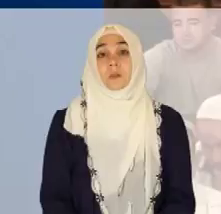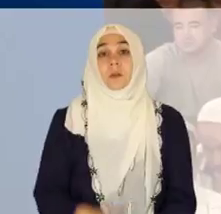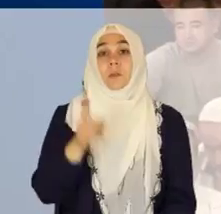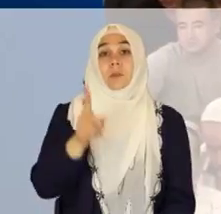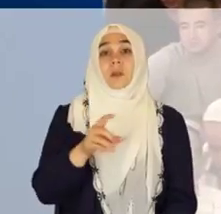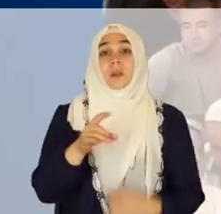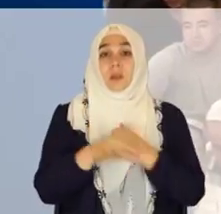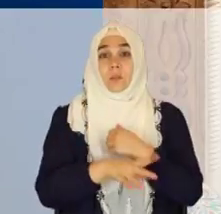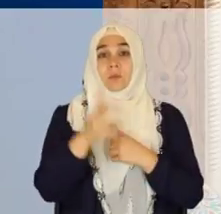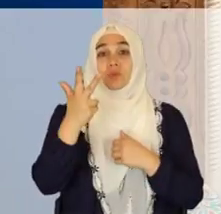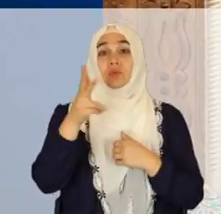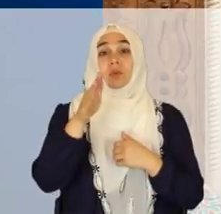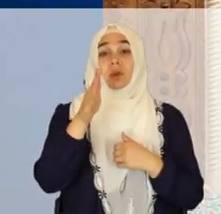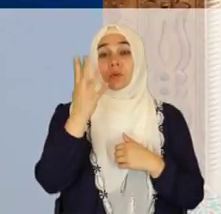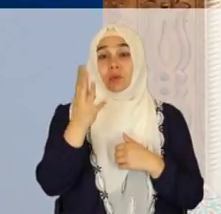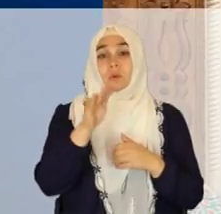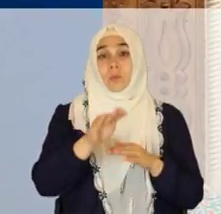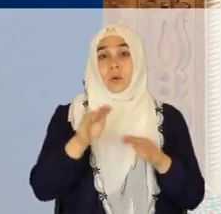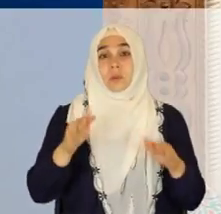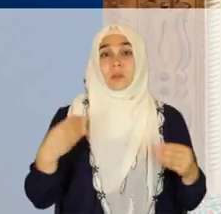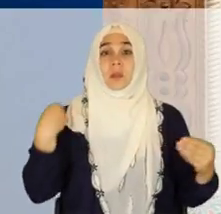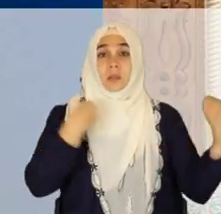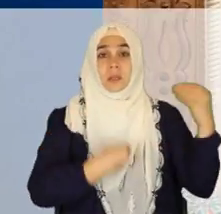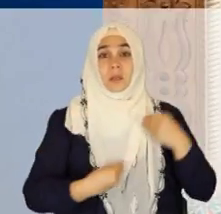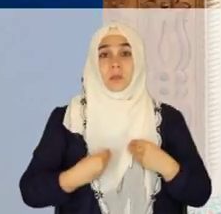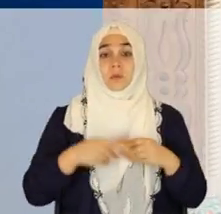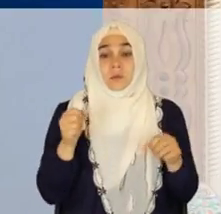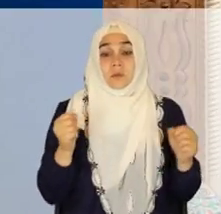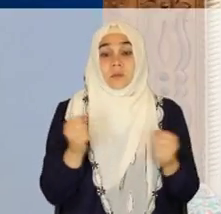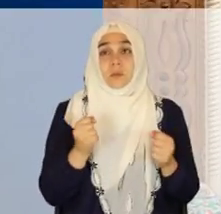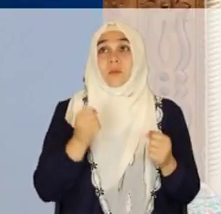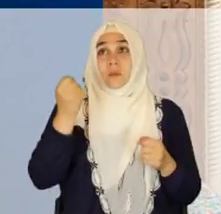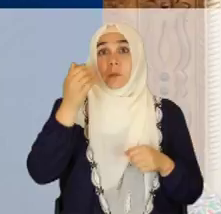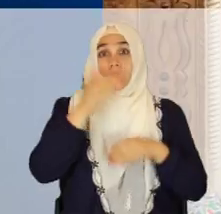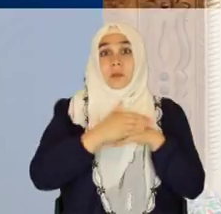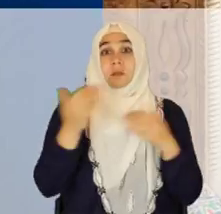Bitta kambag'al oilani 3-ta 4-ta bolasiga kiyim olib bersin, mana qish kelyapti.